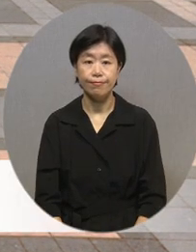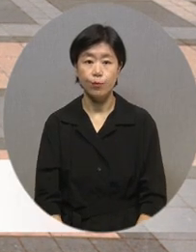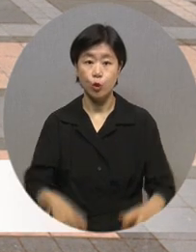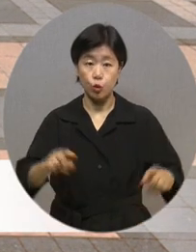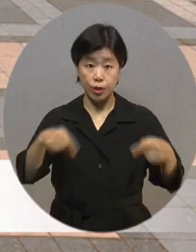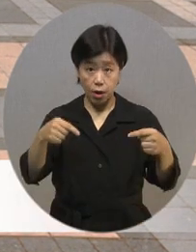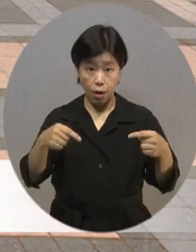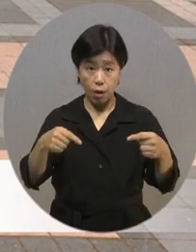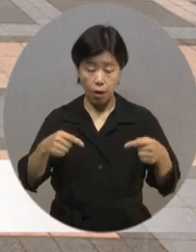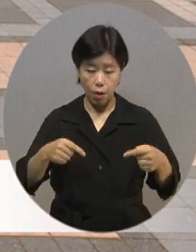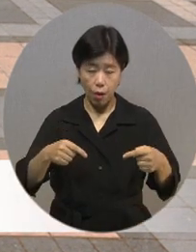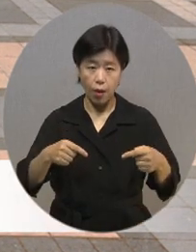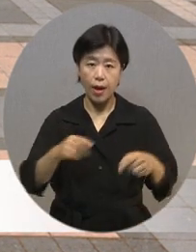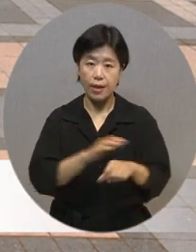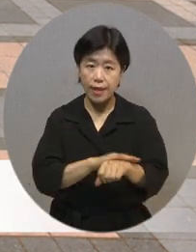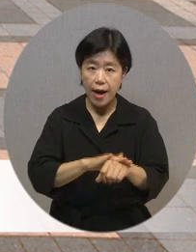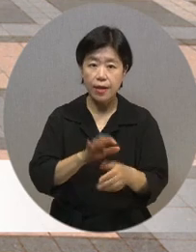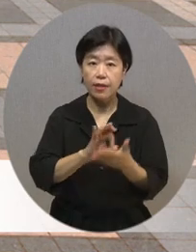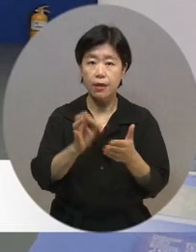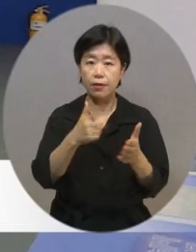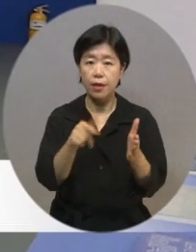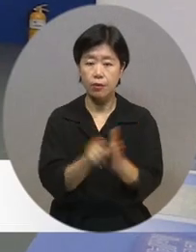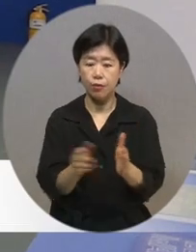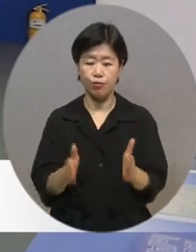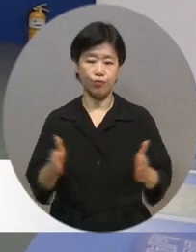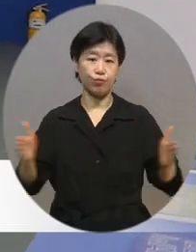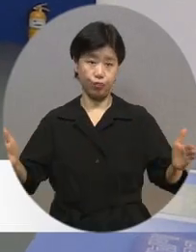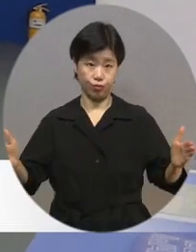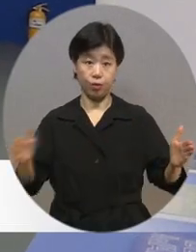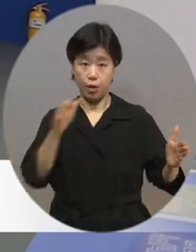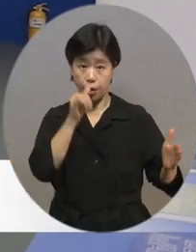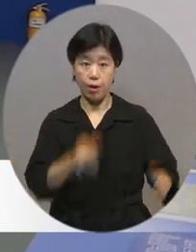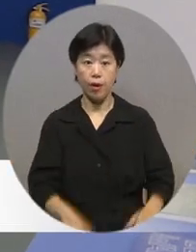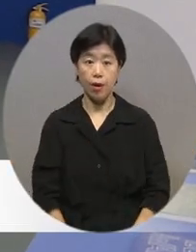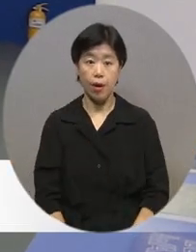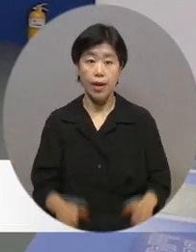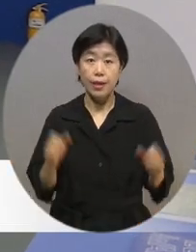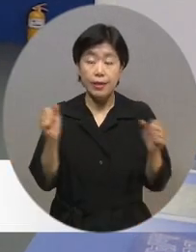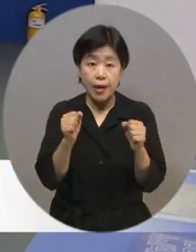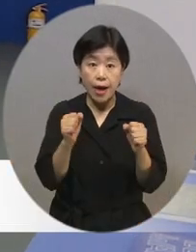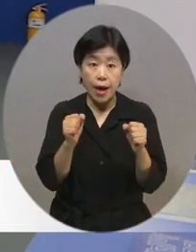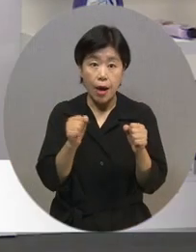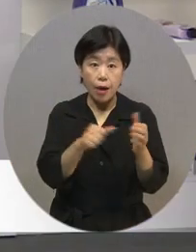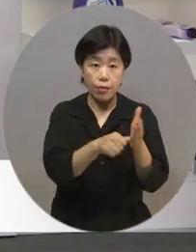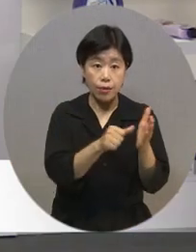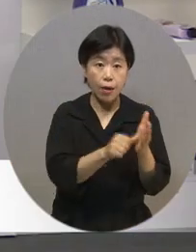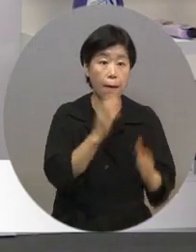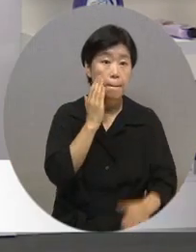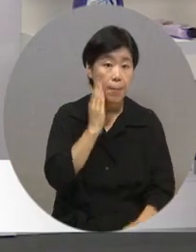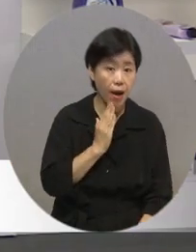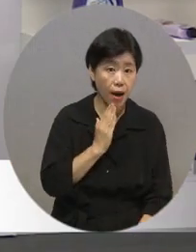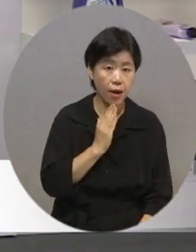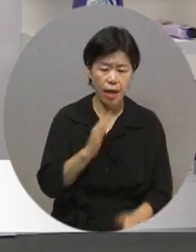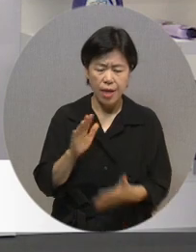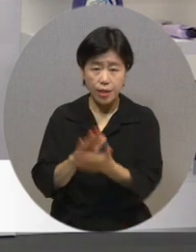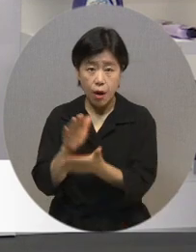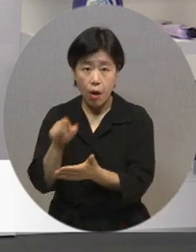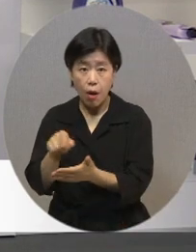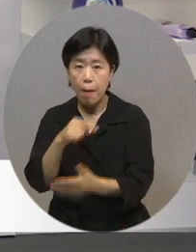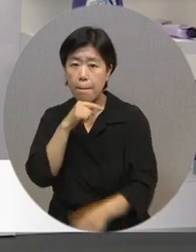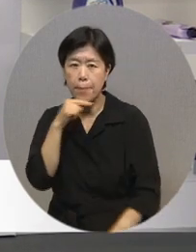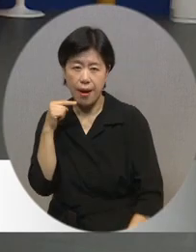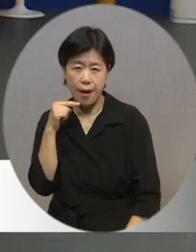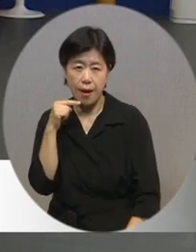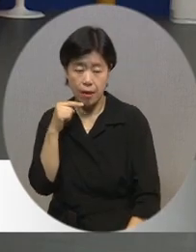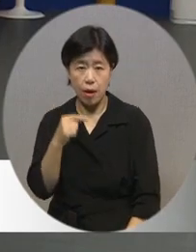휠체어가 편하게 드나들 수 있는 넓은 통로. 차가운 상품은 파란색, 뜨거운 상품은 빨간색으로 표현해